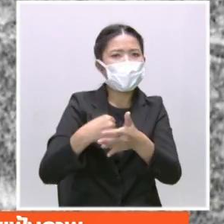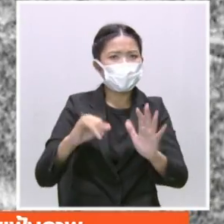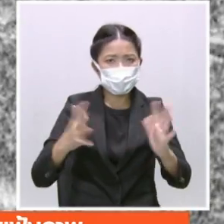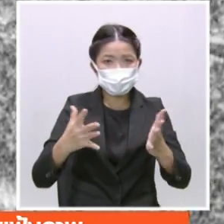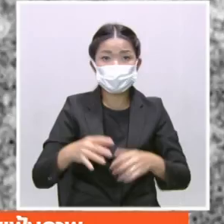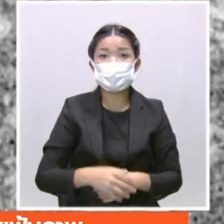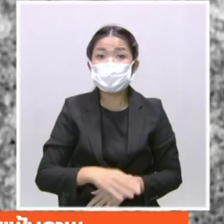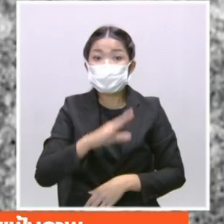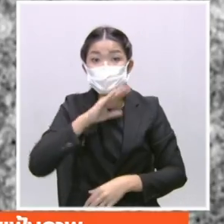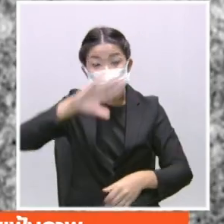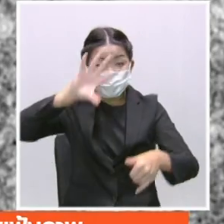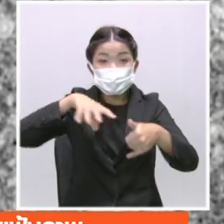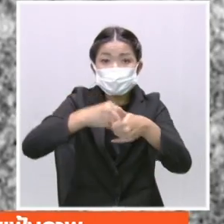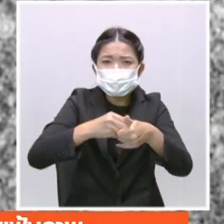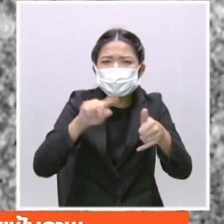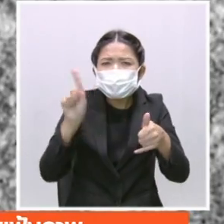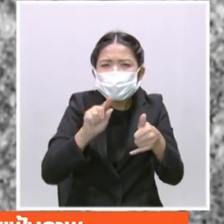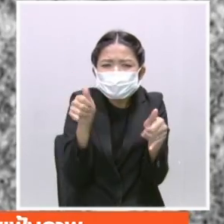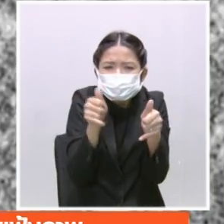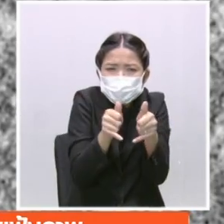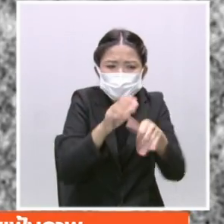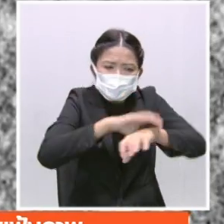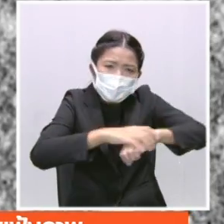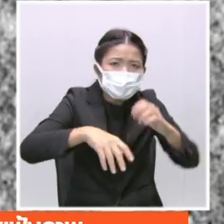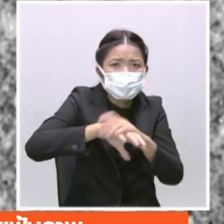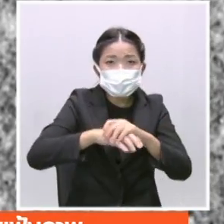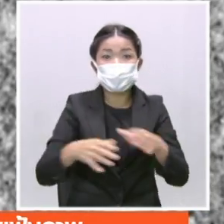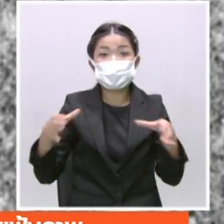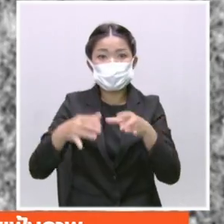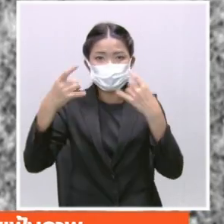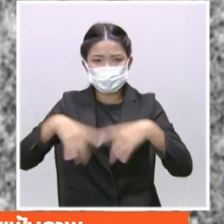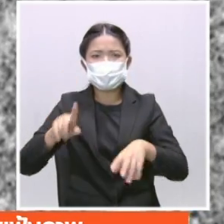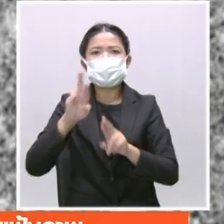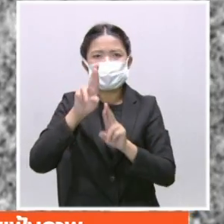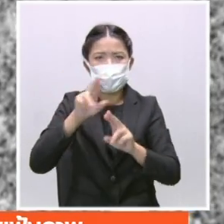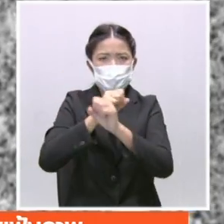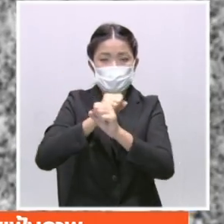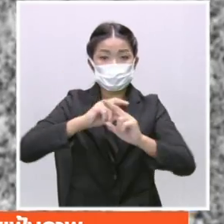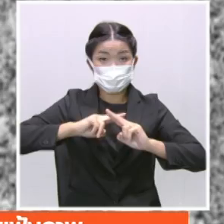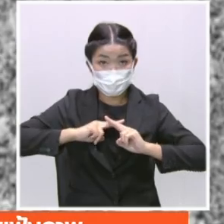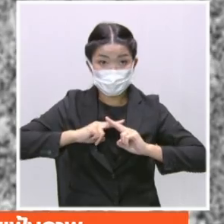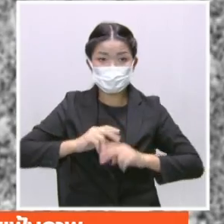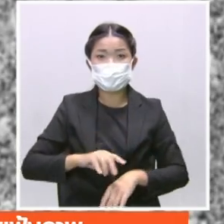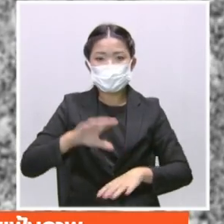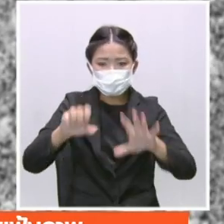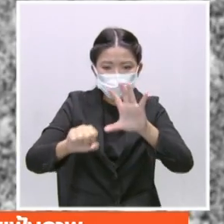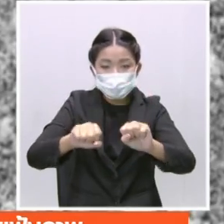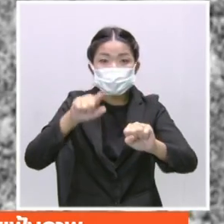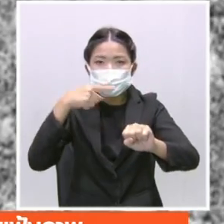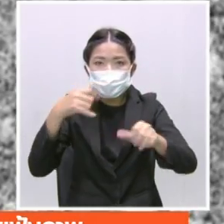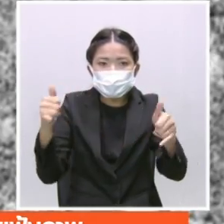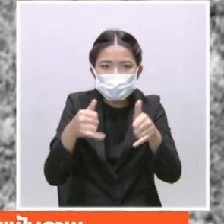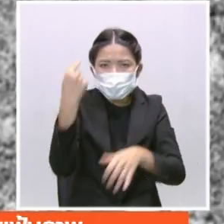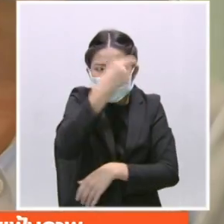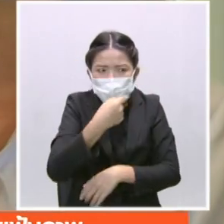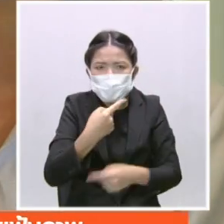ได้ต้องเกิดจากการสัมผัสกันใกล้ชิดมากๆจึงขอให้กลุ่มเสี่ยงเพิ่มความระมัดระวังและลดการสัมผัสใกล้ชิดกับคน